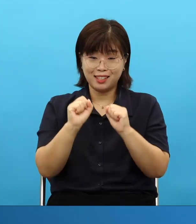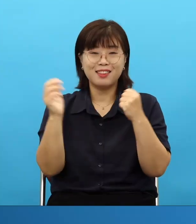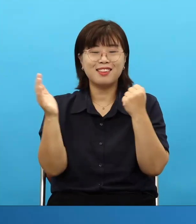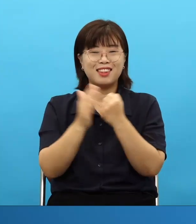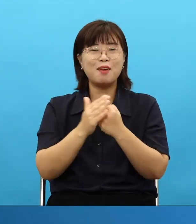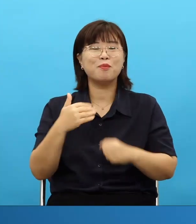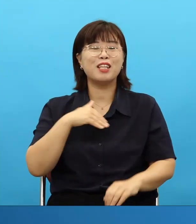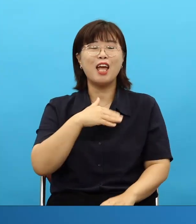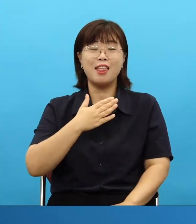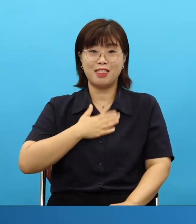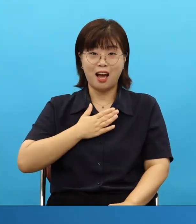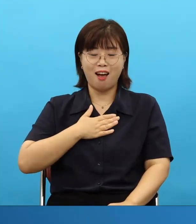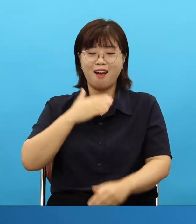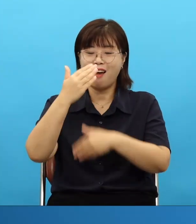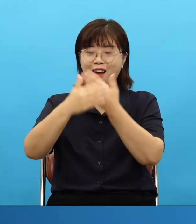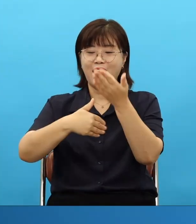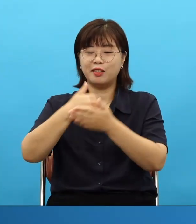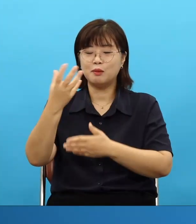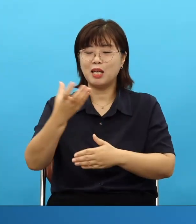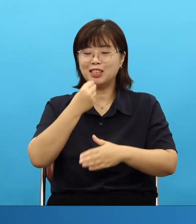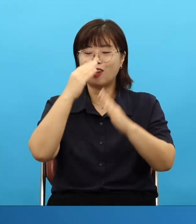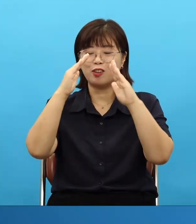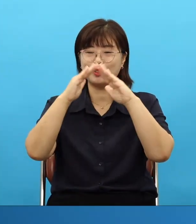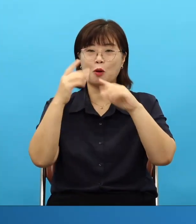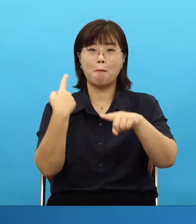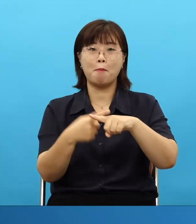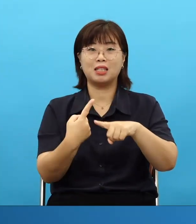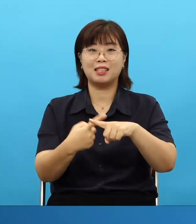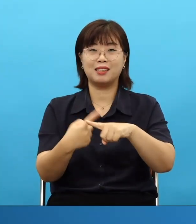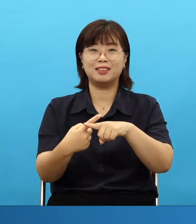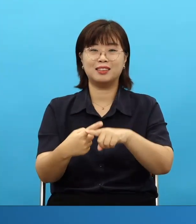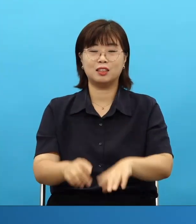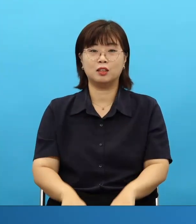구원받은 겁니다. And that's what it means to be saved. 미안하지만 여러분은